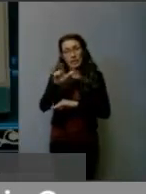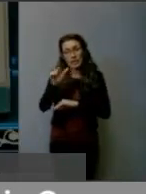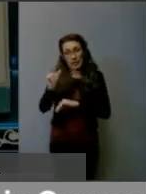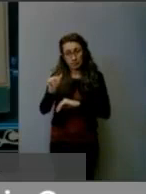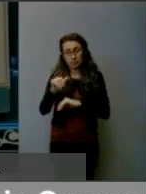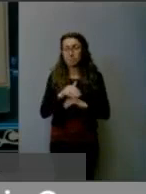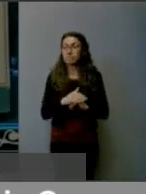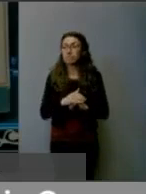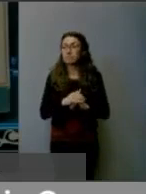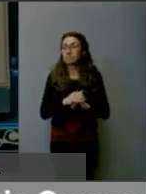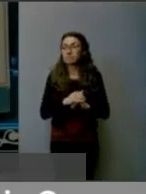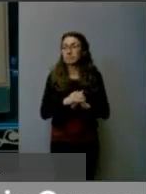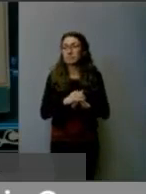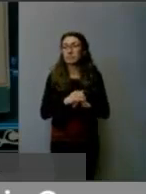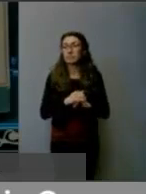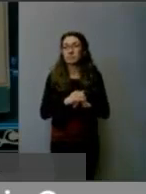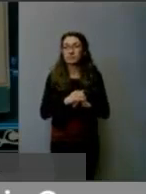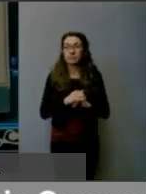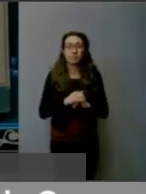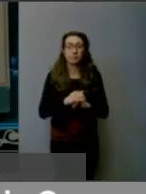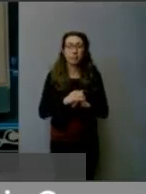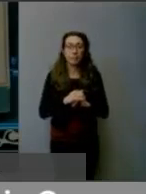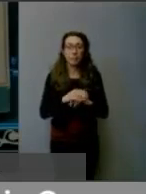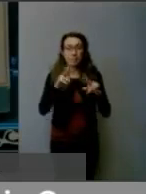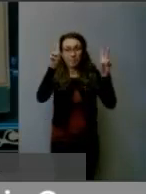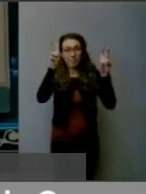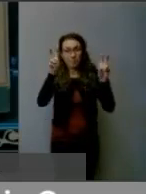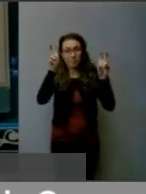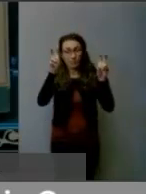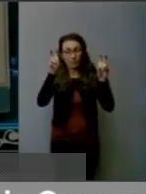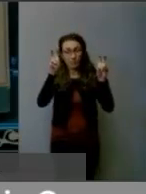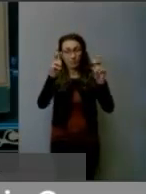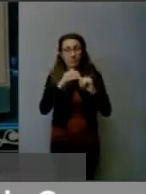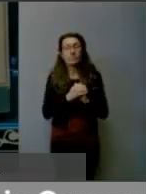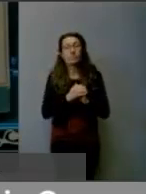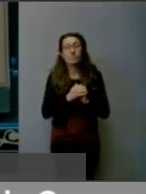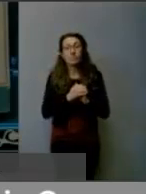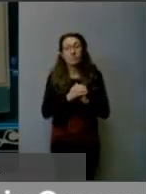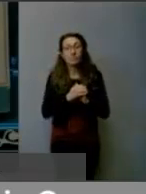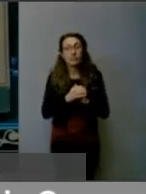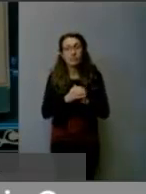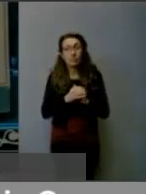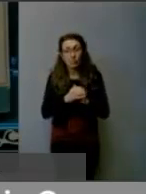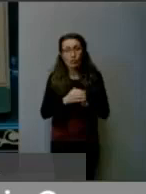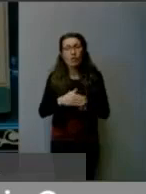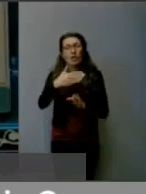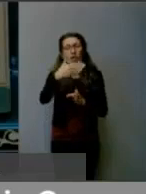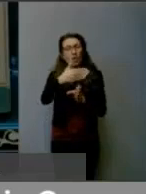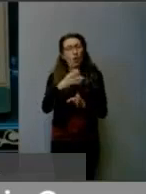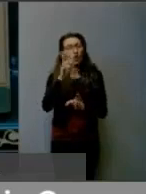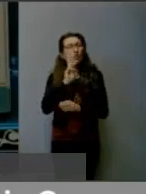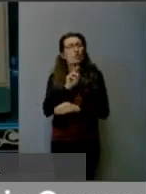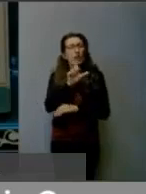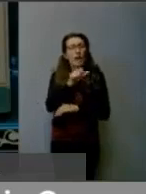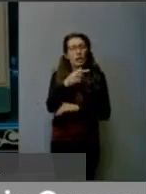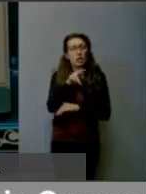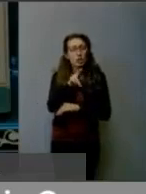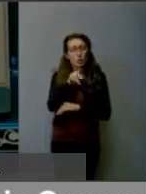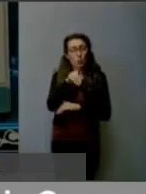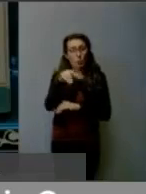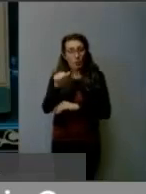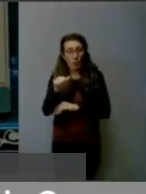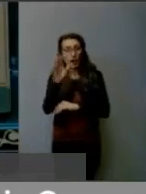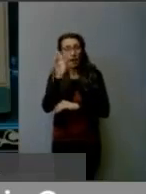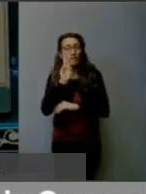Villa e riguarda l'avvallamento sede stradale incrocio via Struppa via Lucarno.